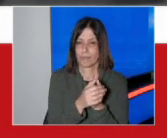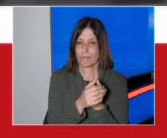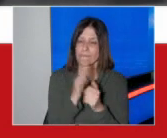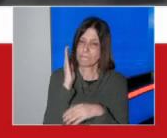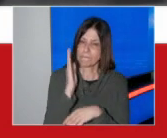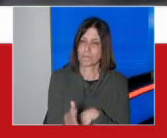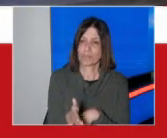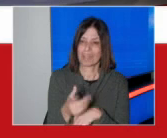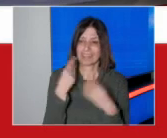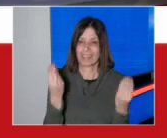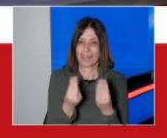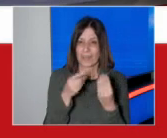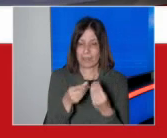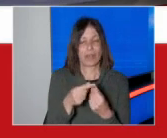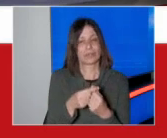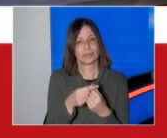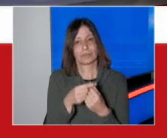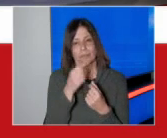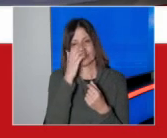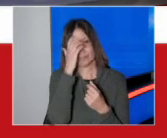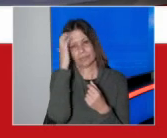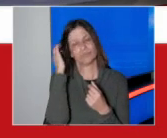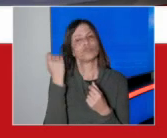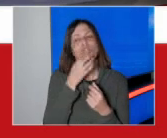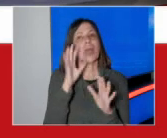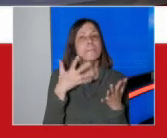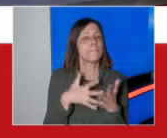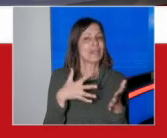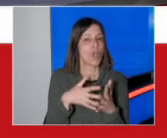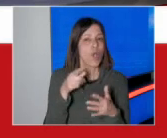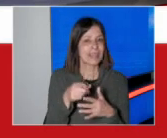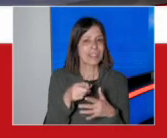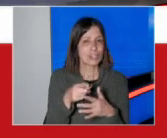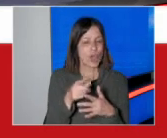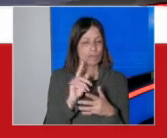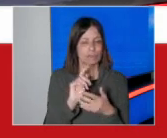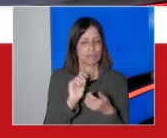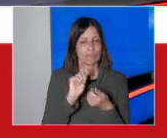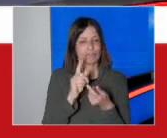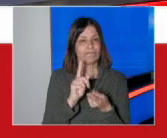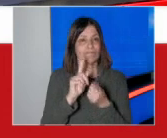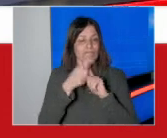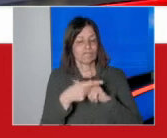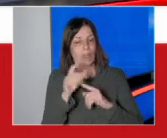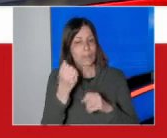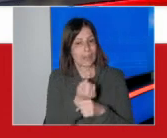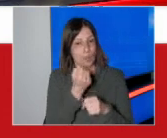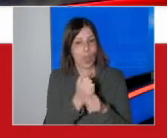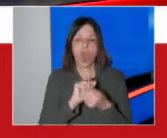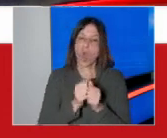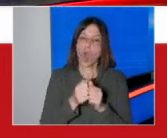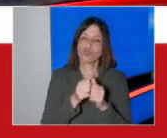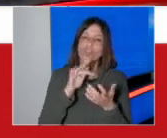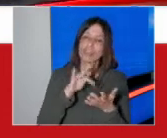וישיר. השאלה היא נדב, האם הביקורת הזאת תתרגם לאיזושהי פעולה, או שאנחנו נשאר